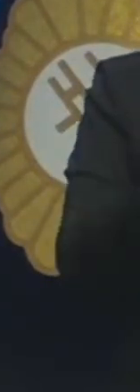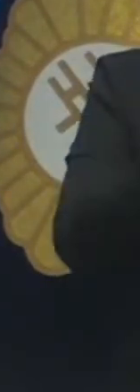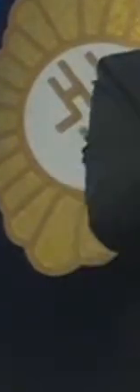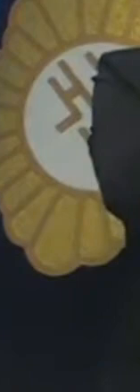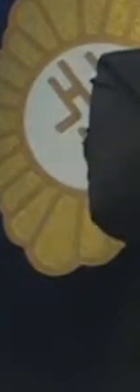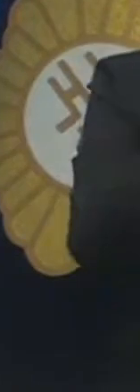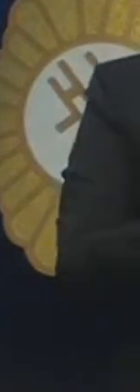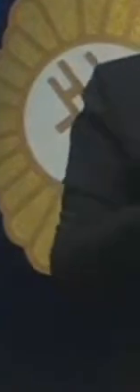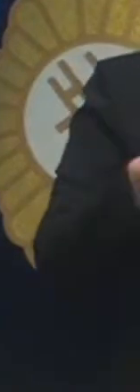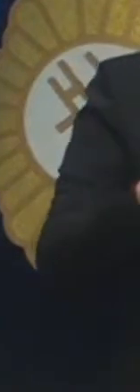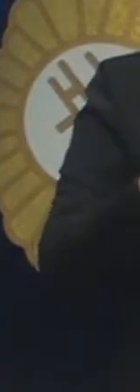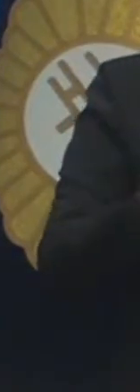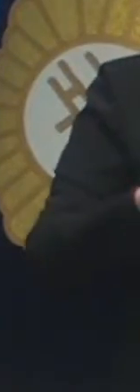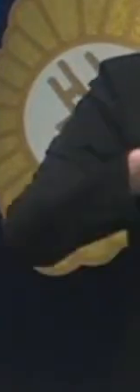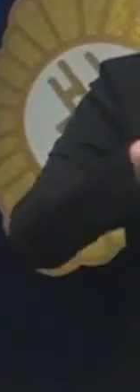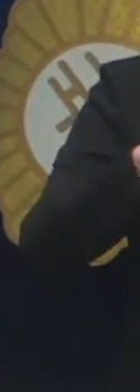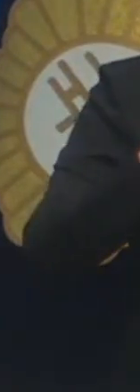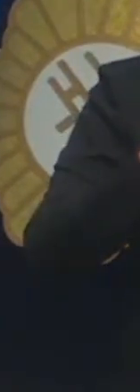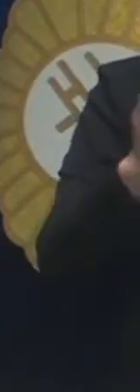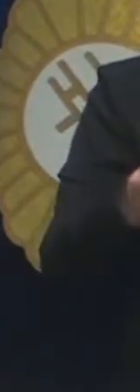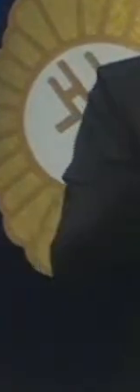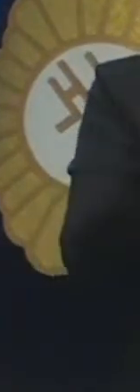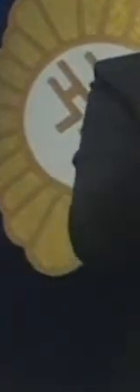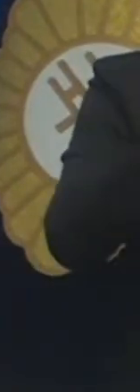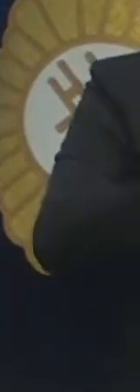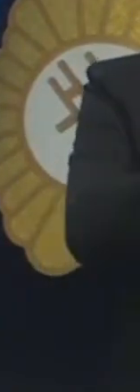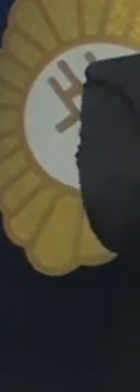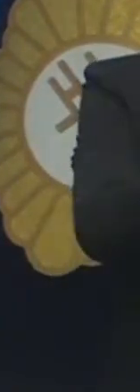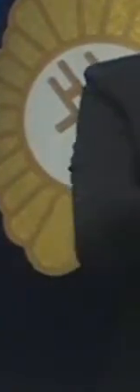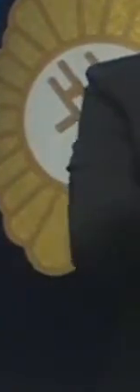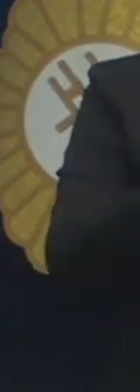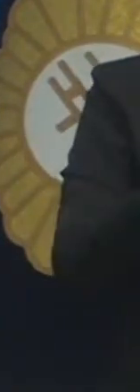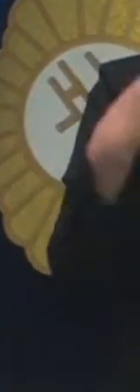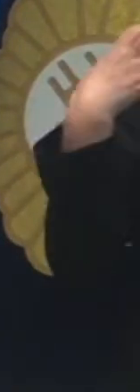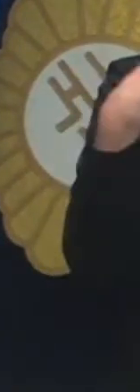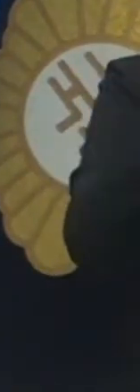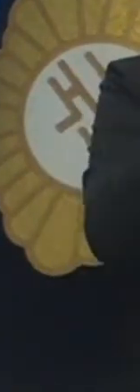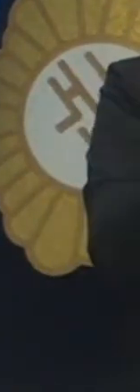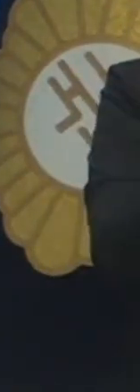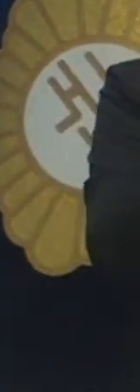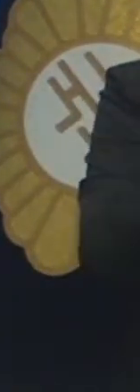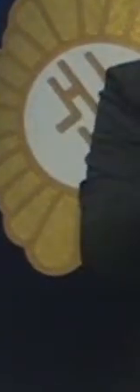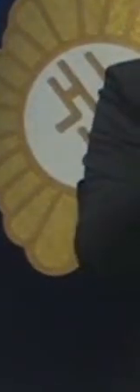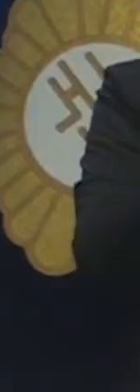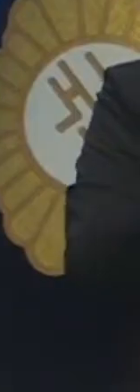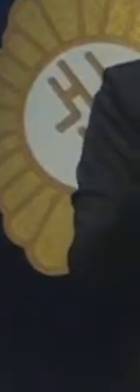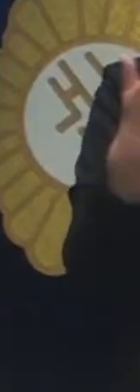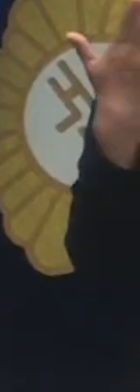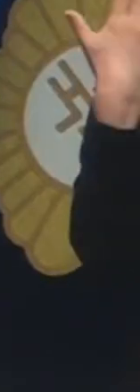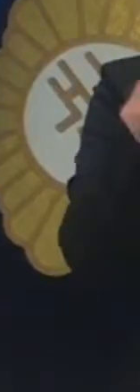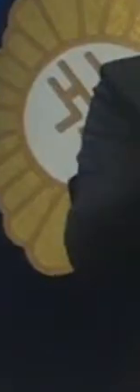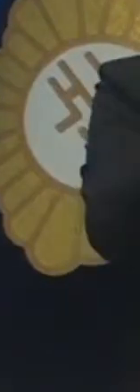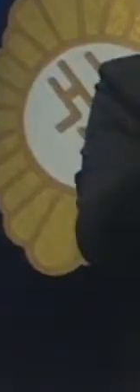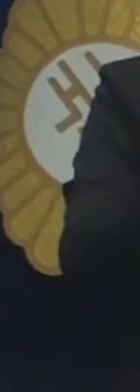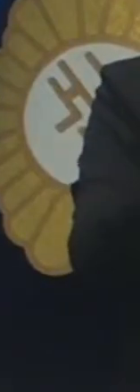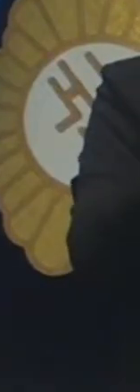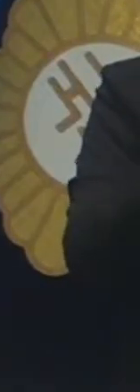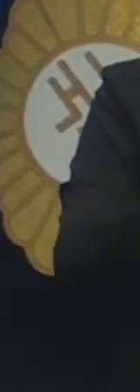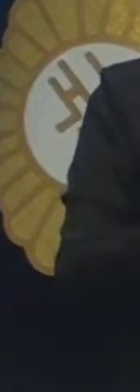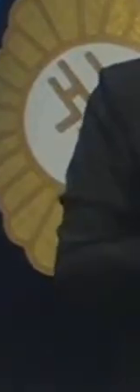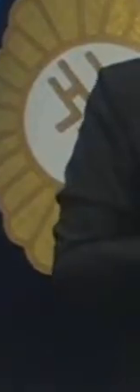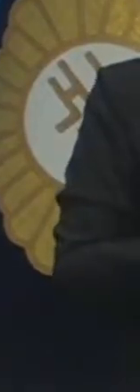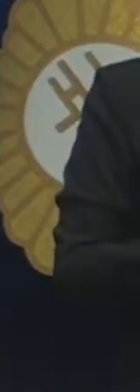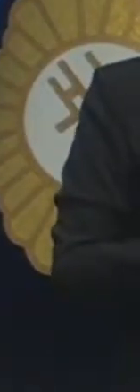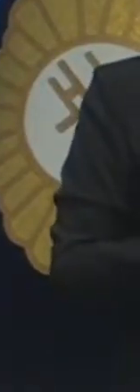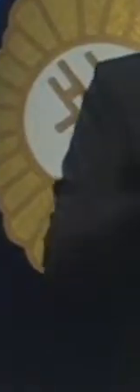위원장님, 이제는 국민의 생존권을 지키기 위해 그 책무를 다해야 할 때입니다. 지난 3월 정무위원회에서